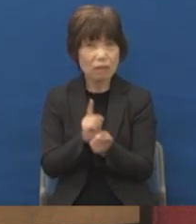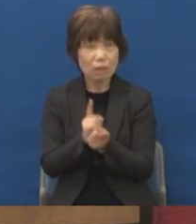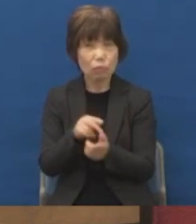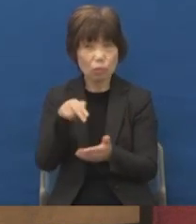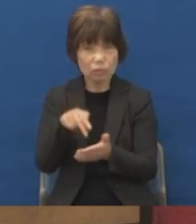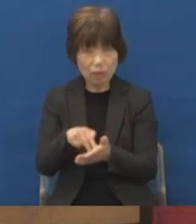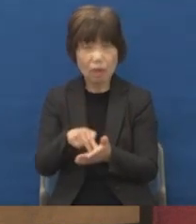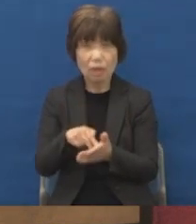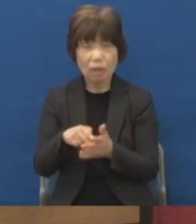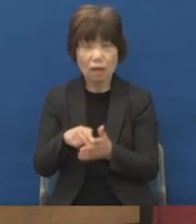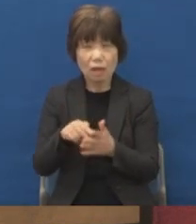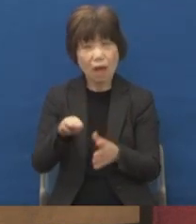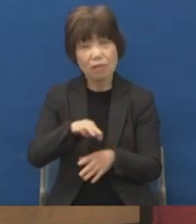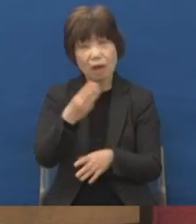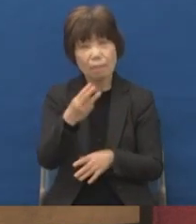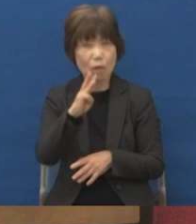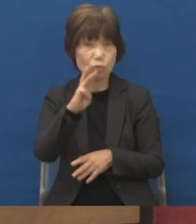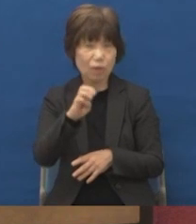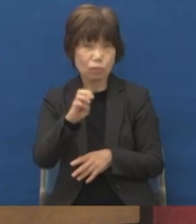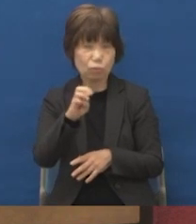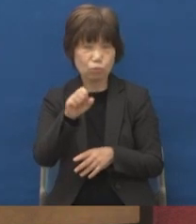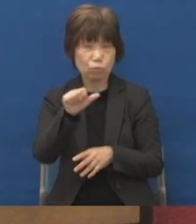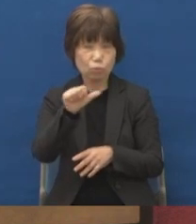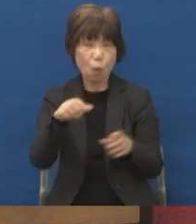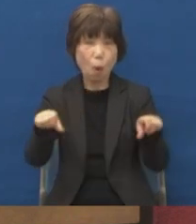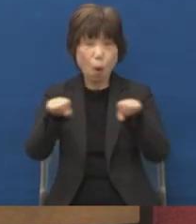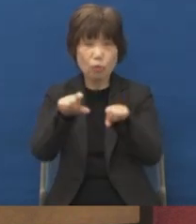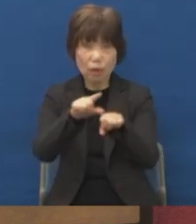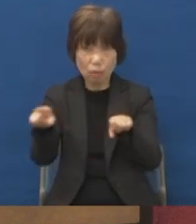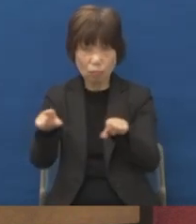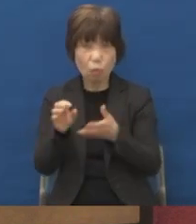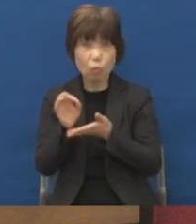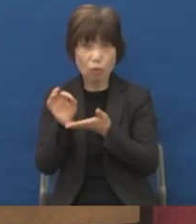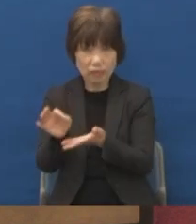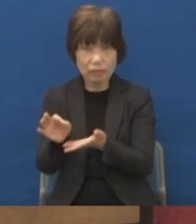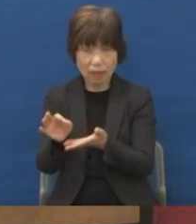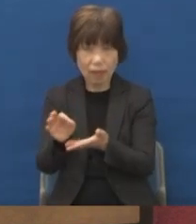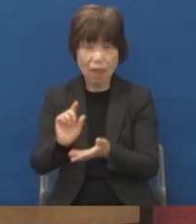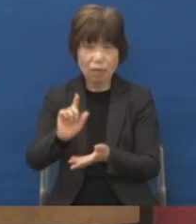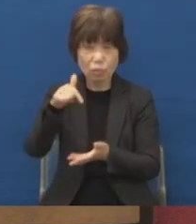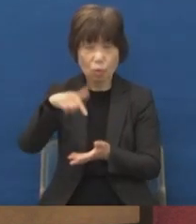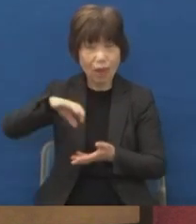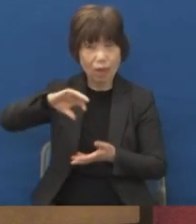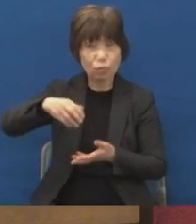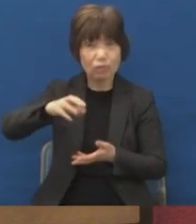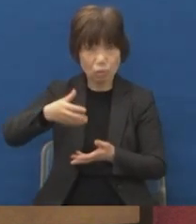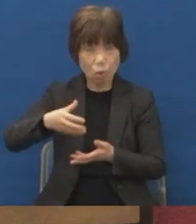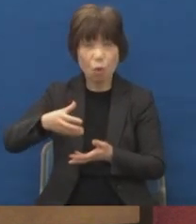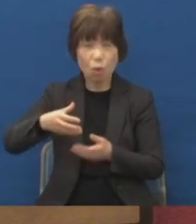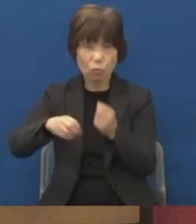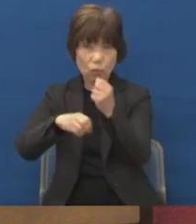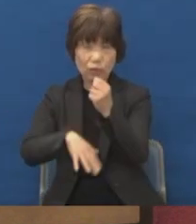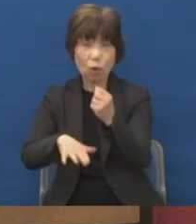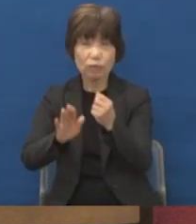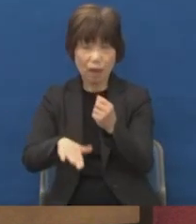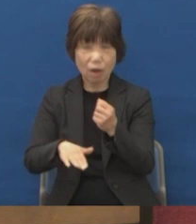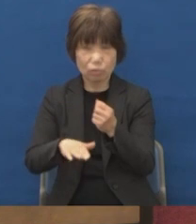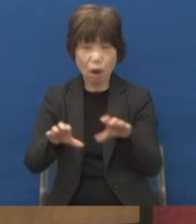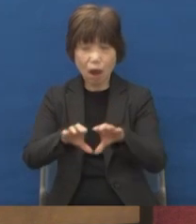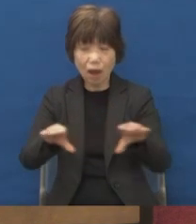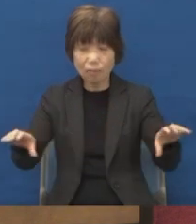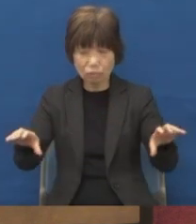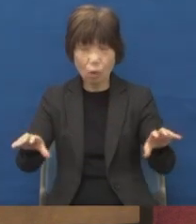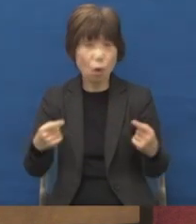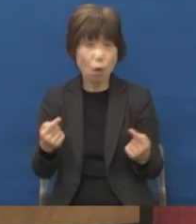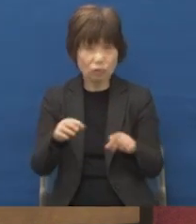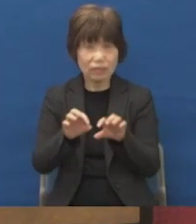約330億円を投じて、上下水道事業の根幹とも言うべき管路施設の改